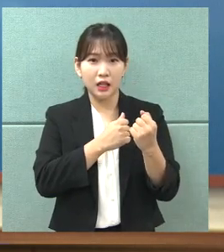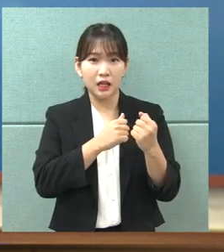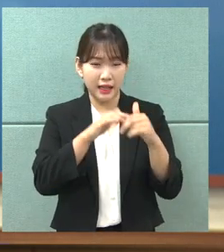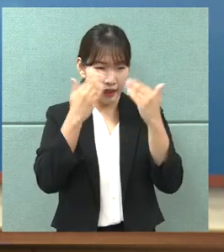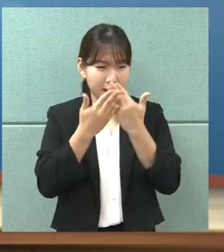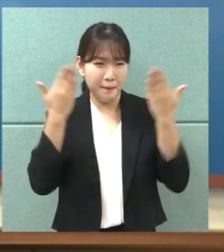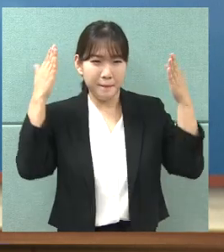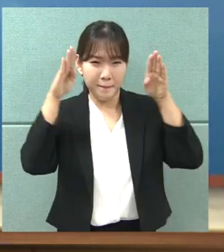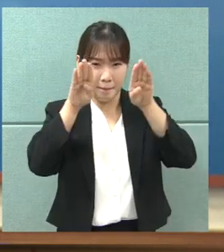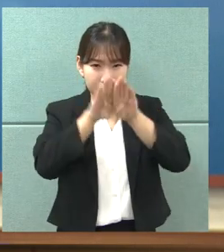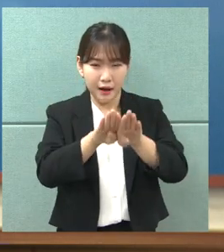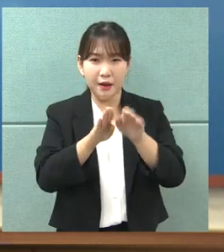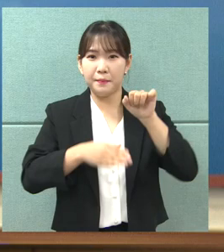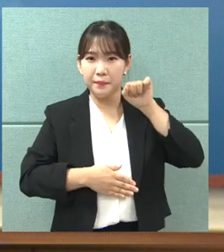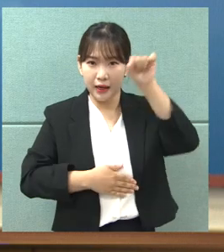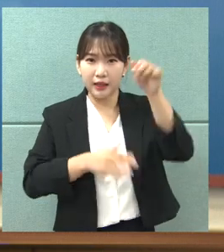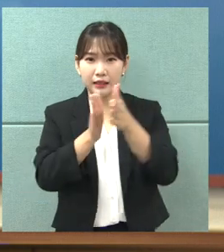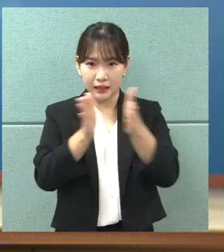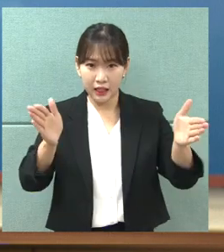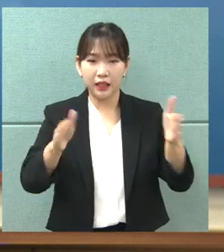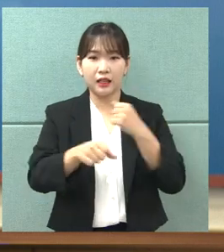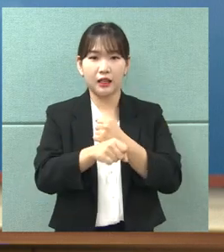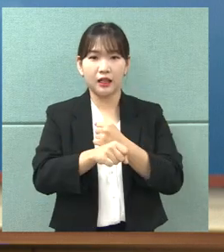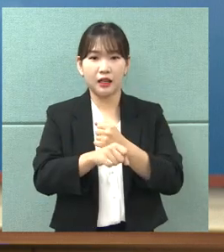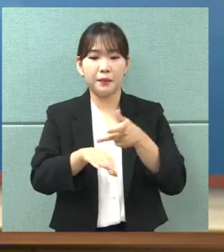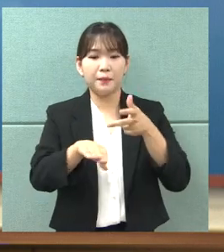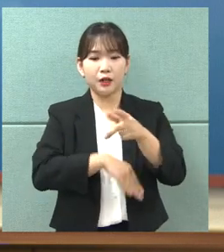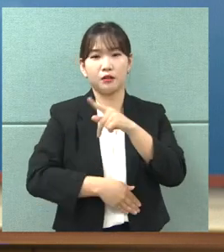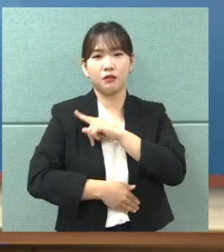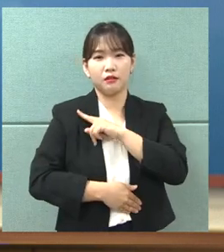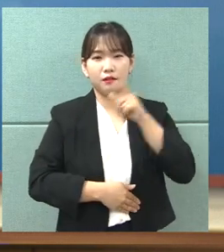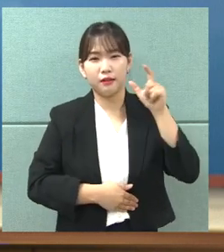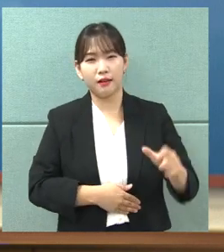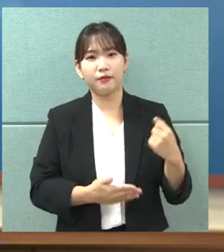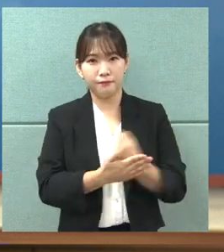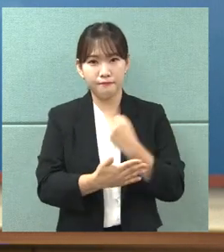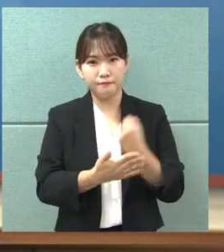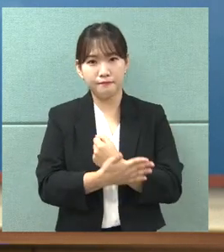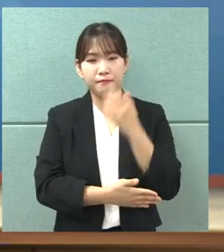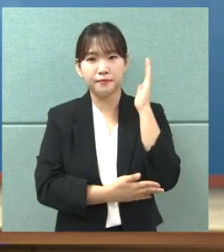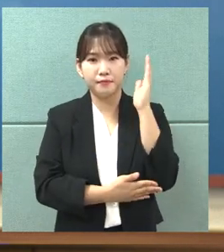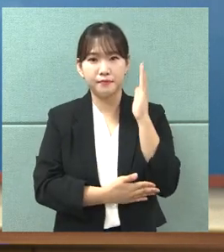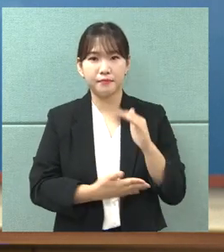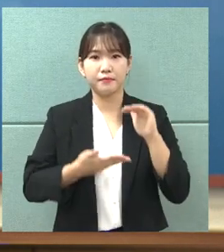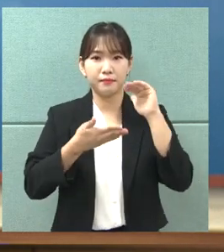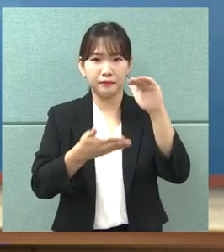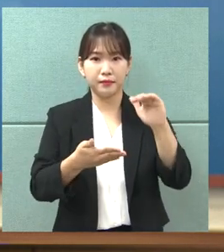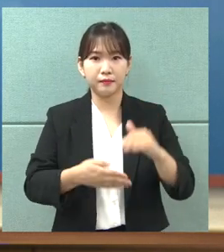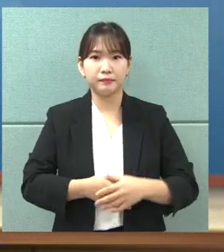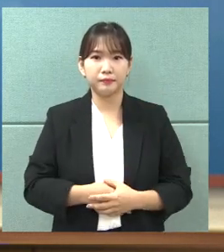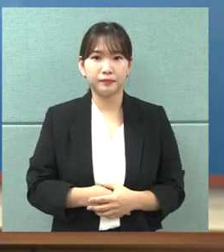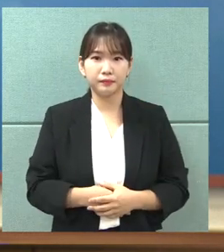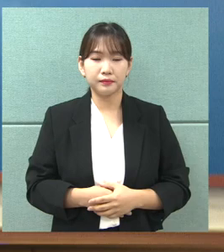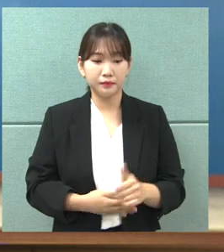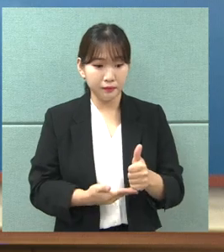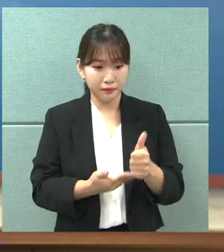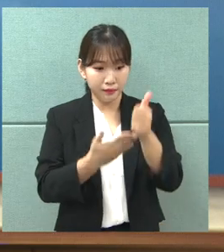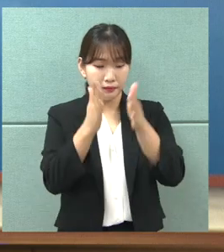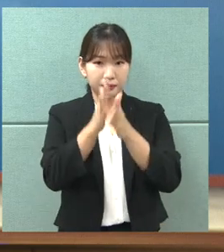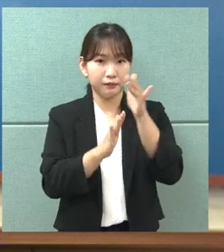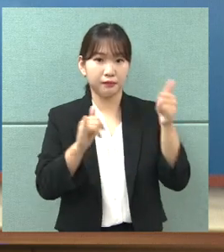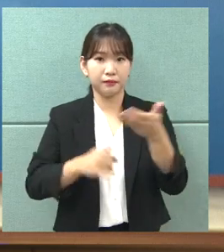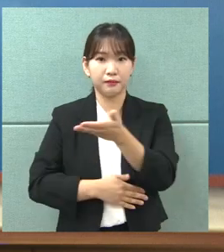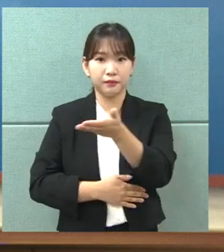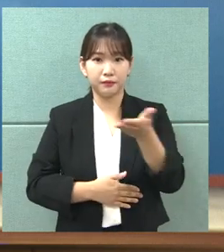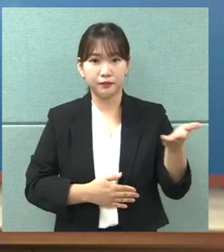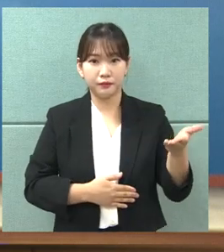파업에 돌입한 우리 버스 노조에 누감을 표명합니다 존경하는 시민 여러분